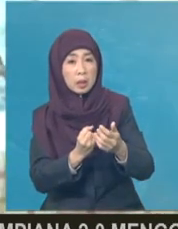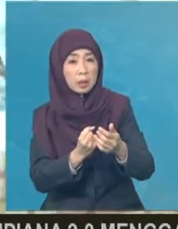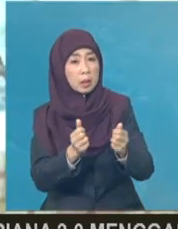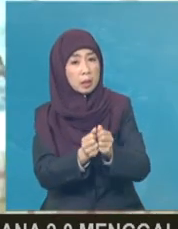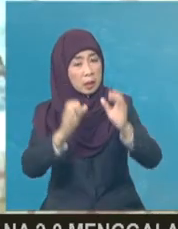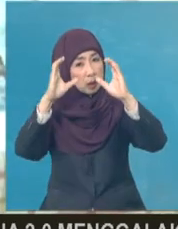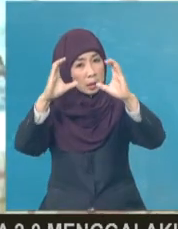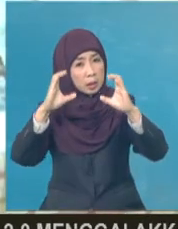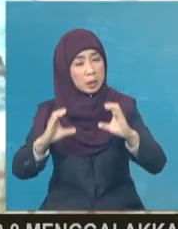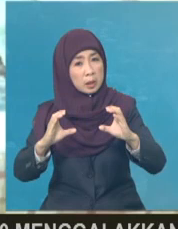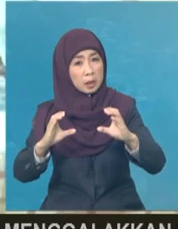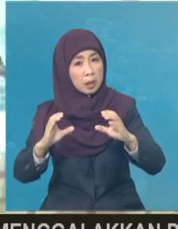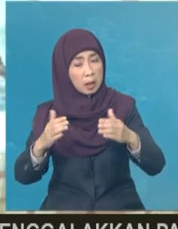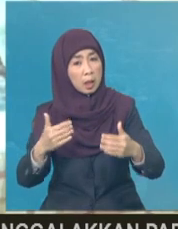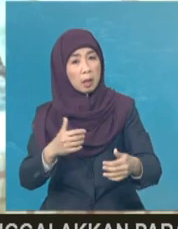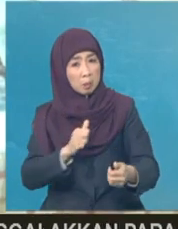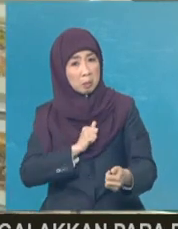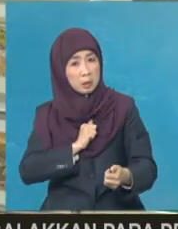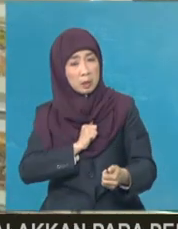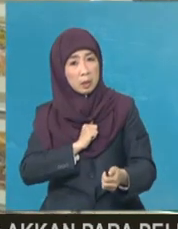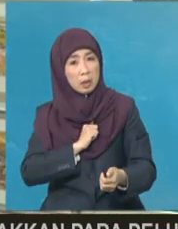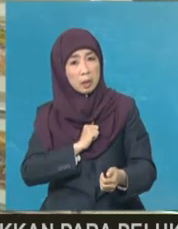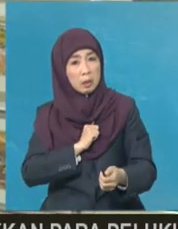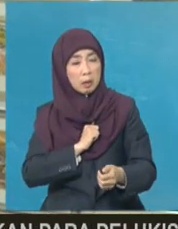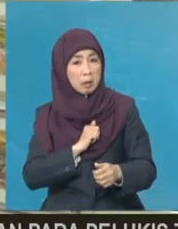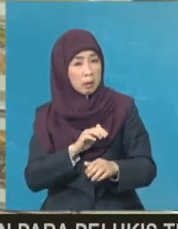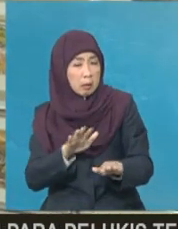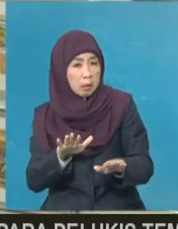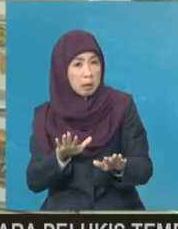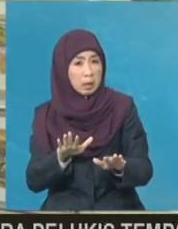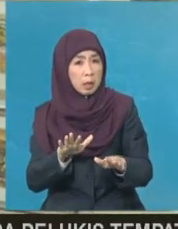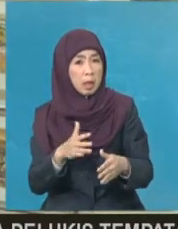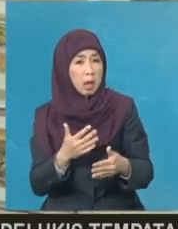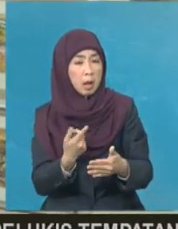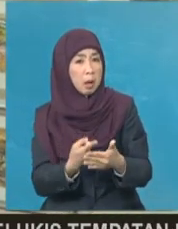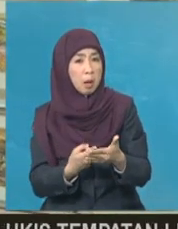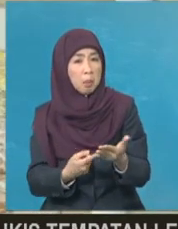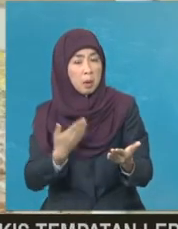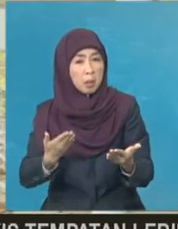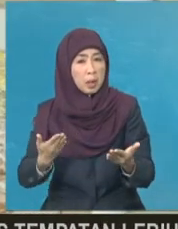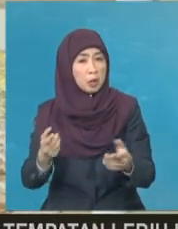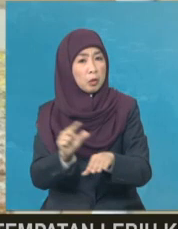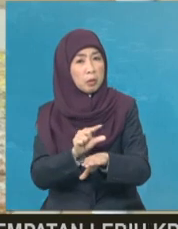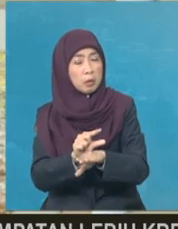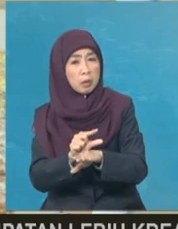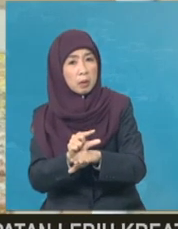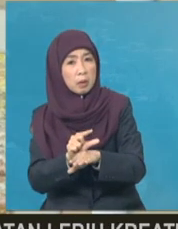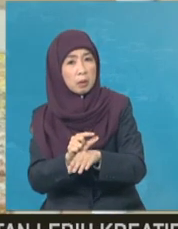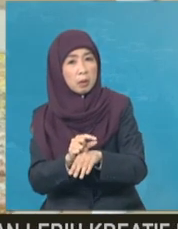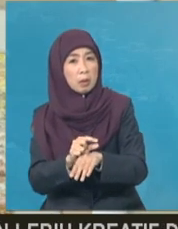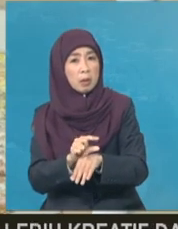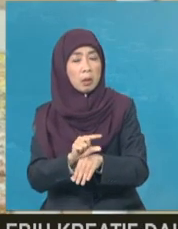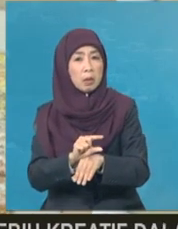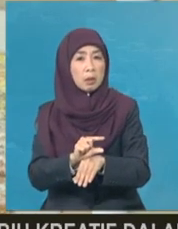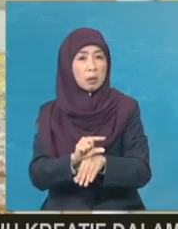mereka ada ya ndak kira lah Apa bahan yang jual gunakan beli